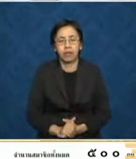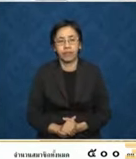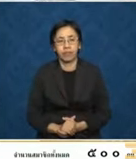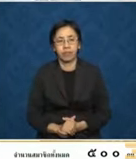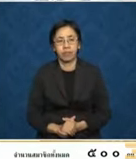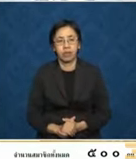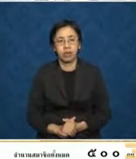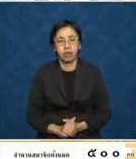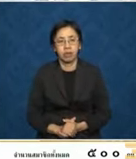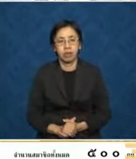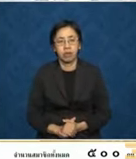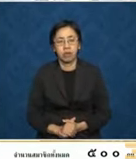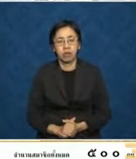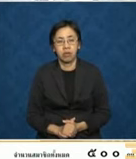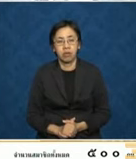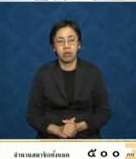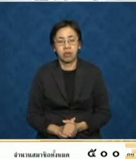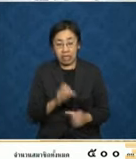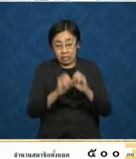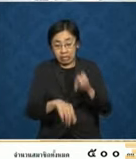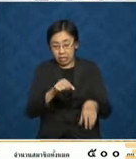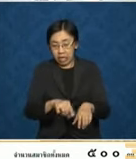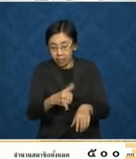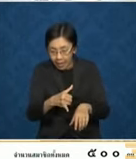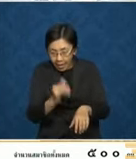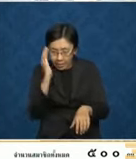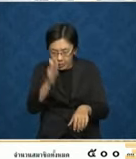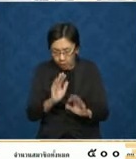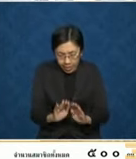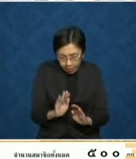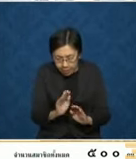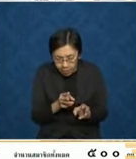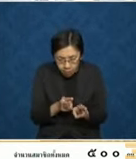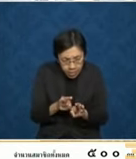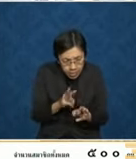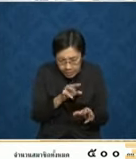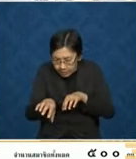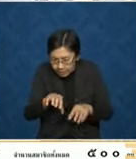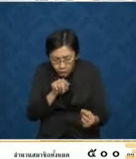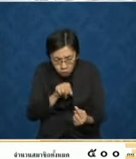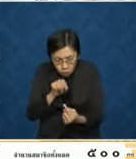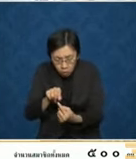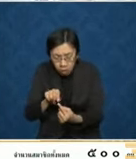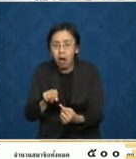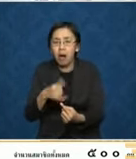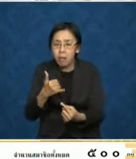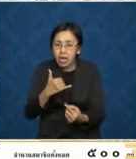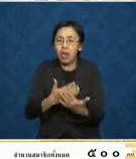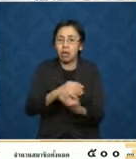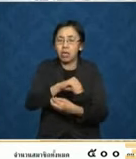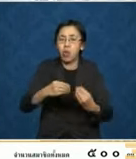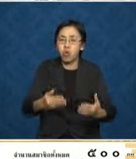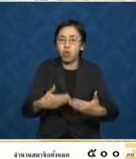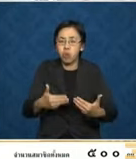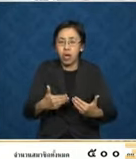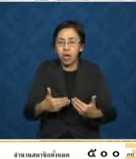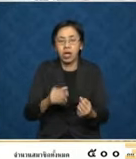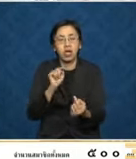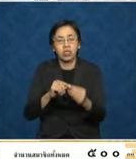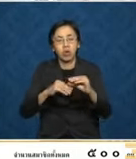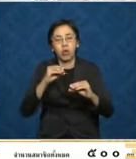ค่าคุณค่ามูลค่าของขยะให้เป็นรูปธรรมนะคะ ซึ่งจะสอดคล้องค่ะกับโครงการ Kick Off